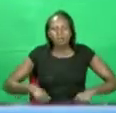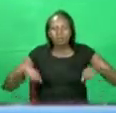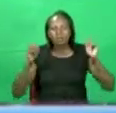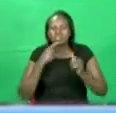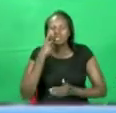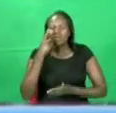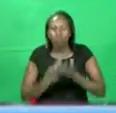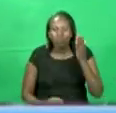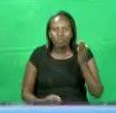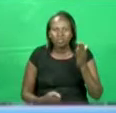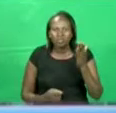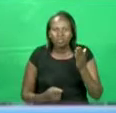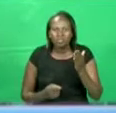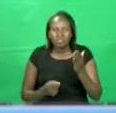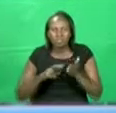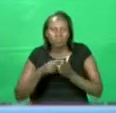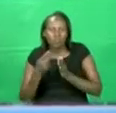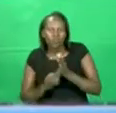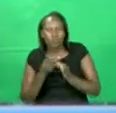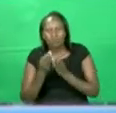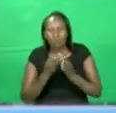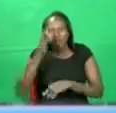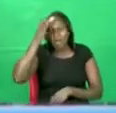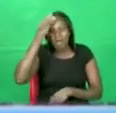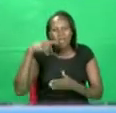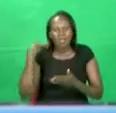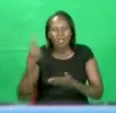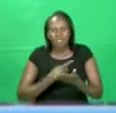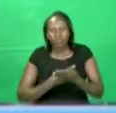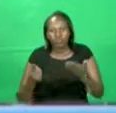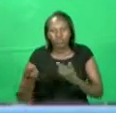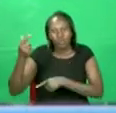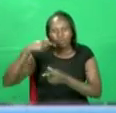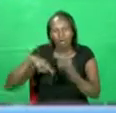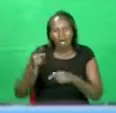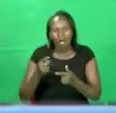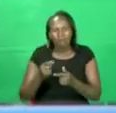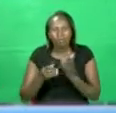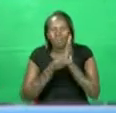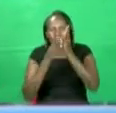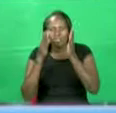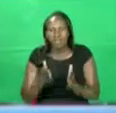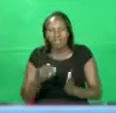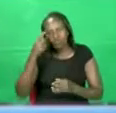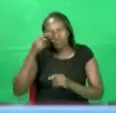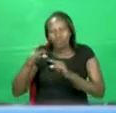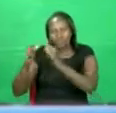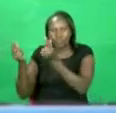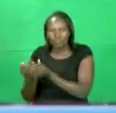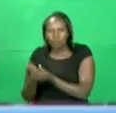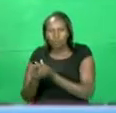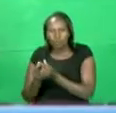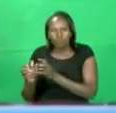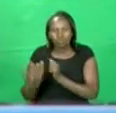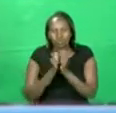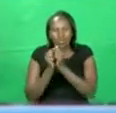kwamba pindi kitakapofika Jumatatu ikijayo, mkuje viongozi wa kikundi hiki, tujumuike